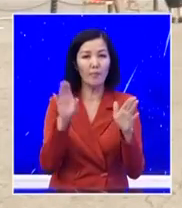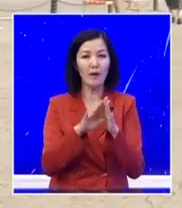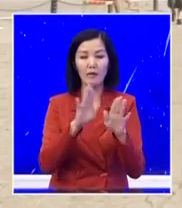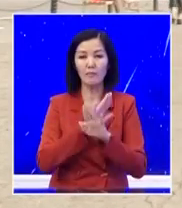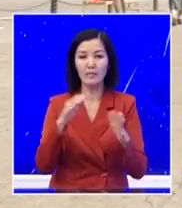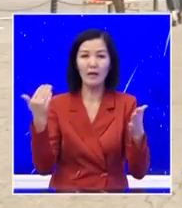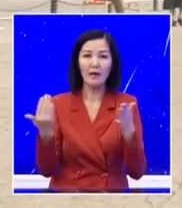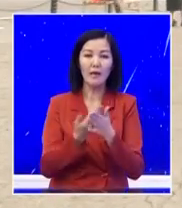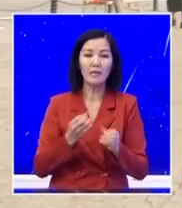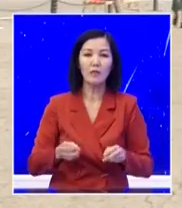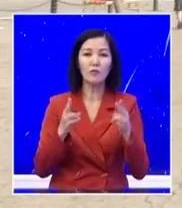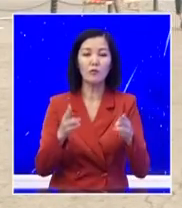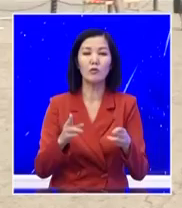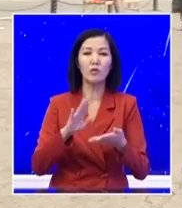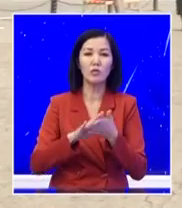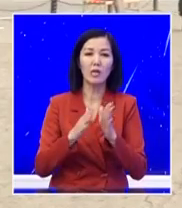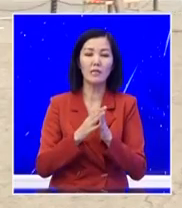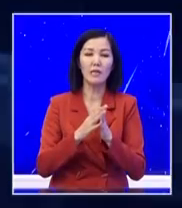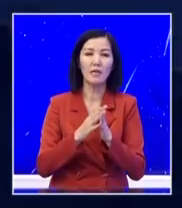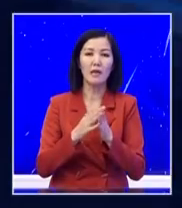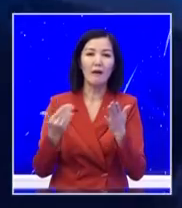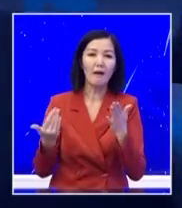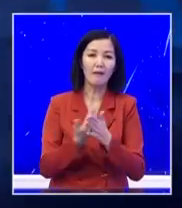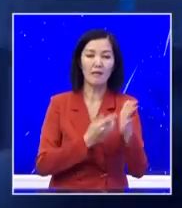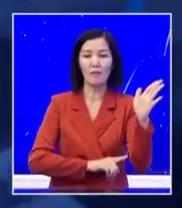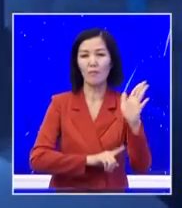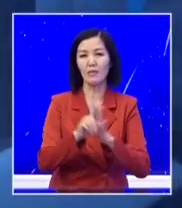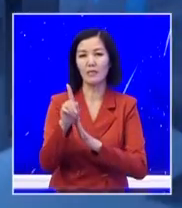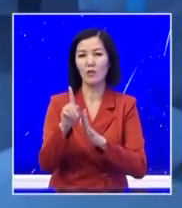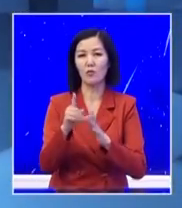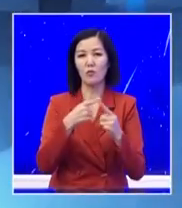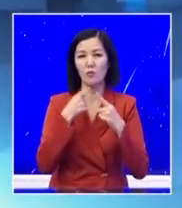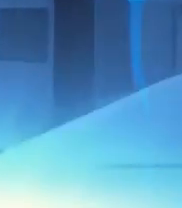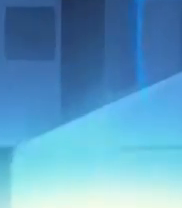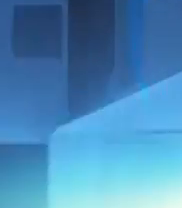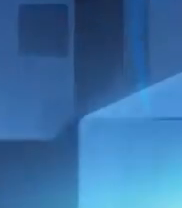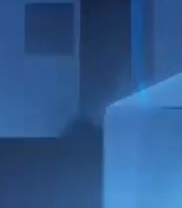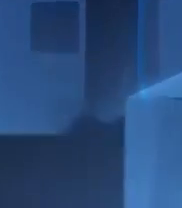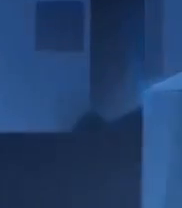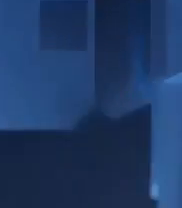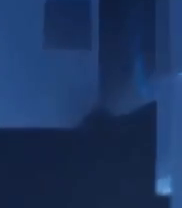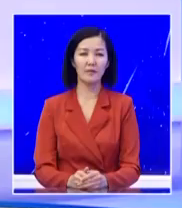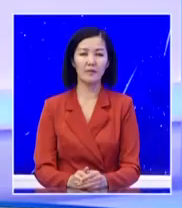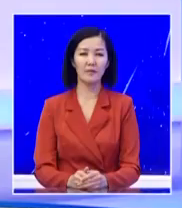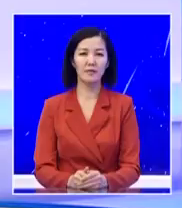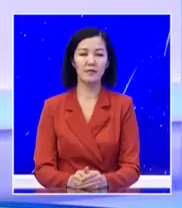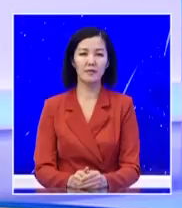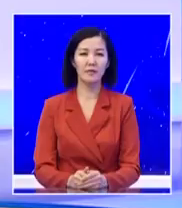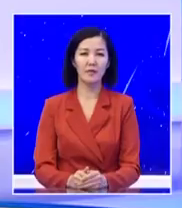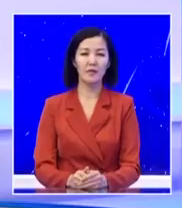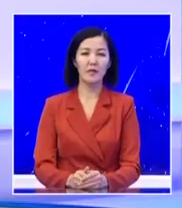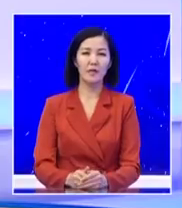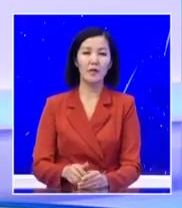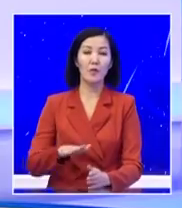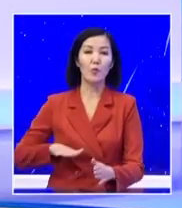қайта төтенше жағдайдың орнауы мүмкін екенін ескертті. Әзиза Ғазезқызы, Ринат Өтеев, Нұрсұлтан. Өңірде